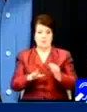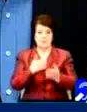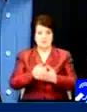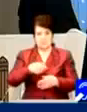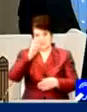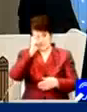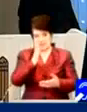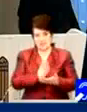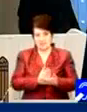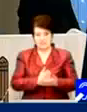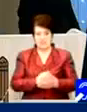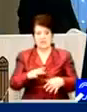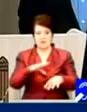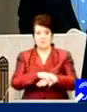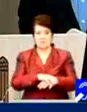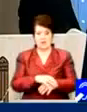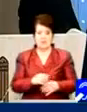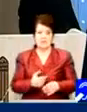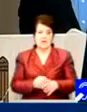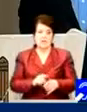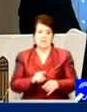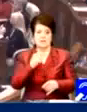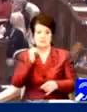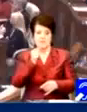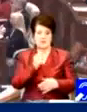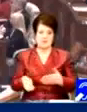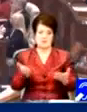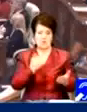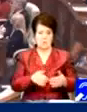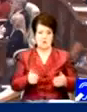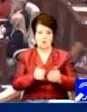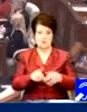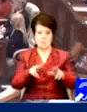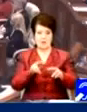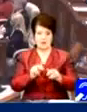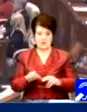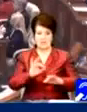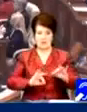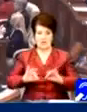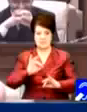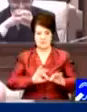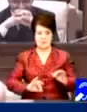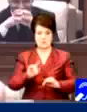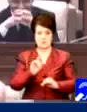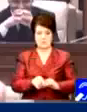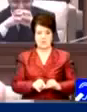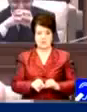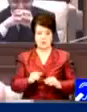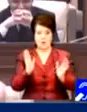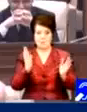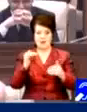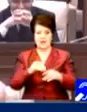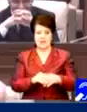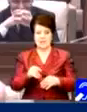statul capturat. Mai mult, liderii PAS și PPD invită mâine pe colegii lor de parlament la discuții pentru a negocia așa zisul pachet de